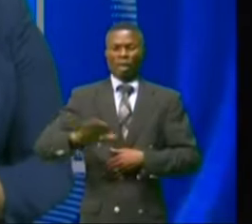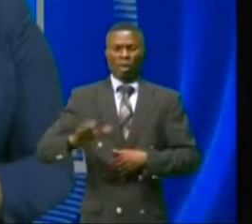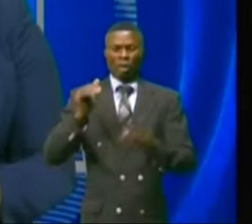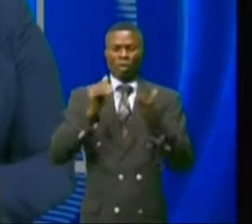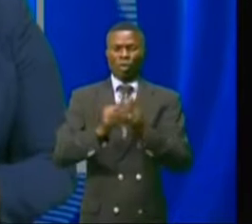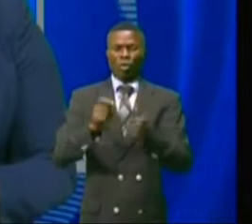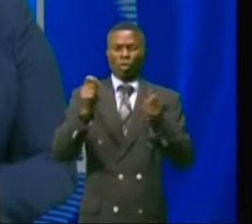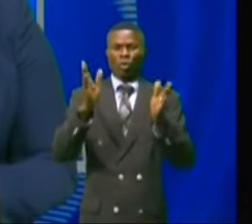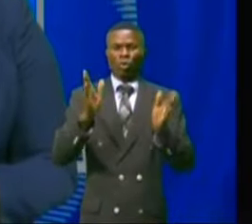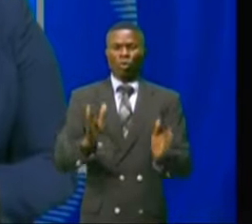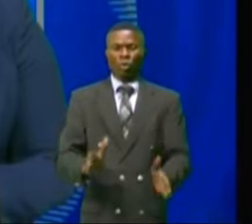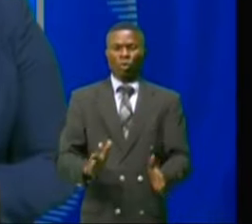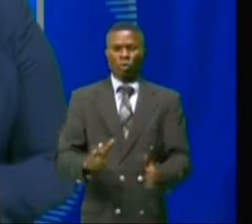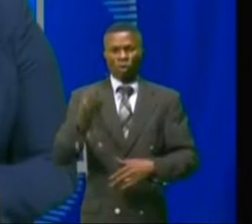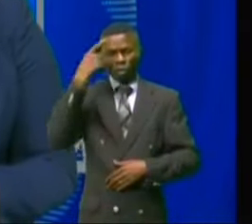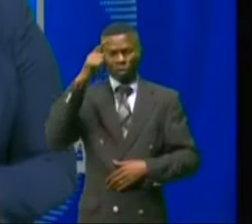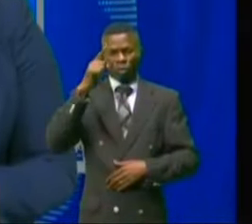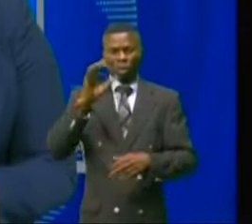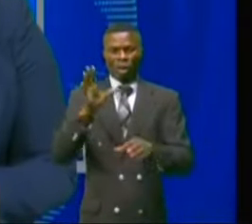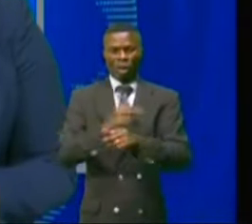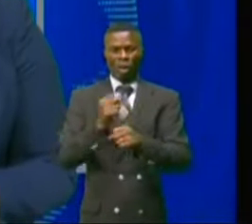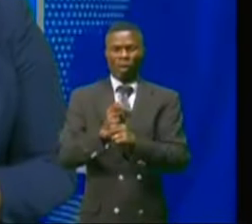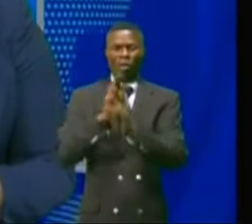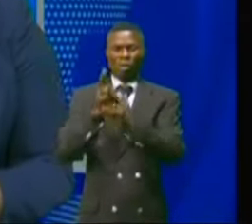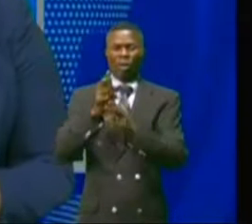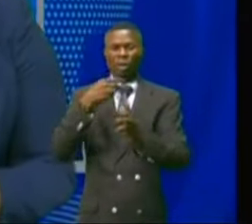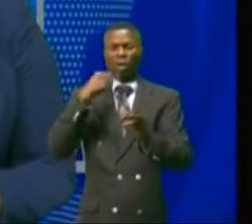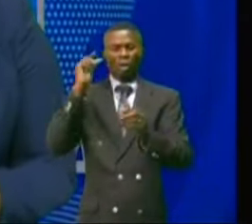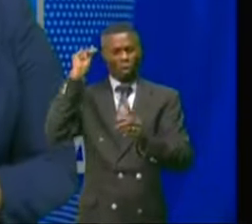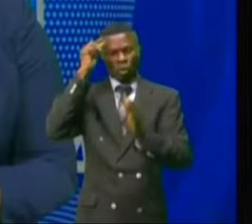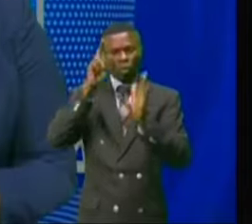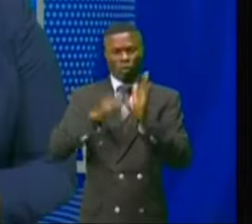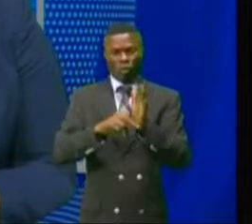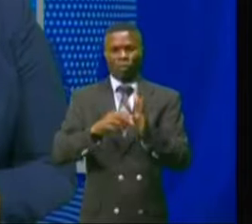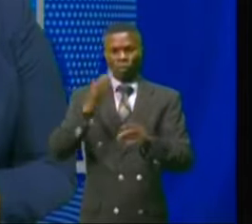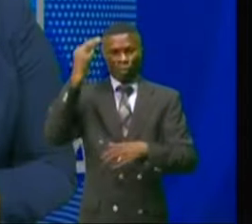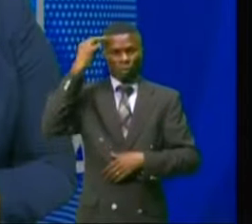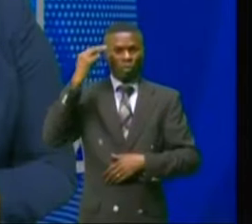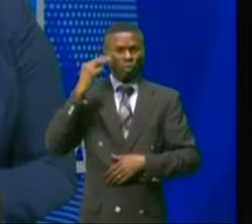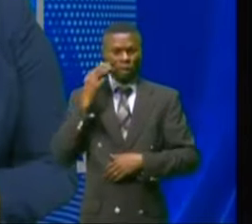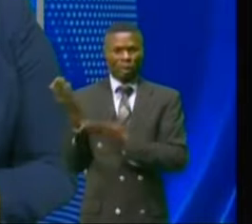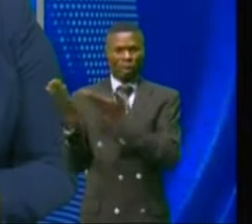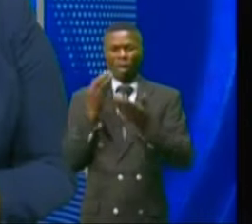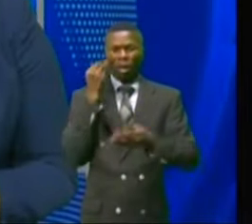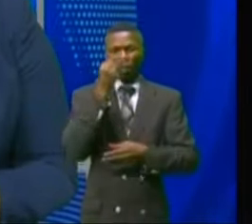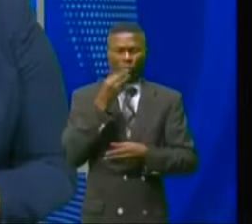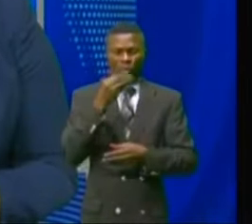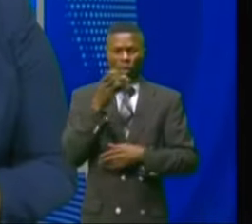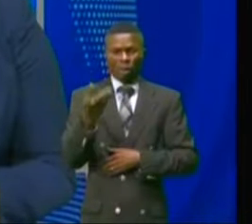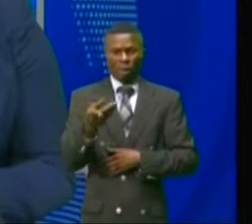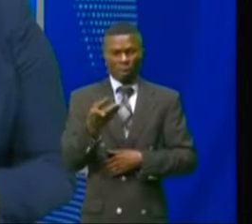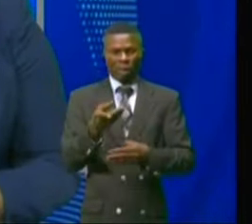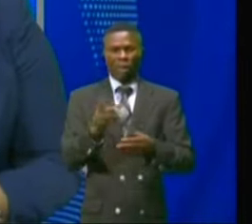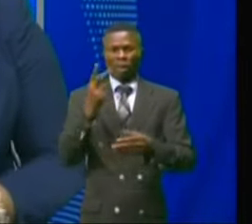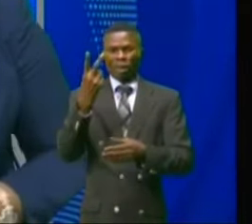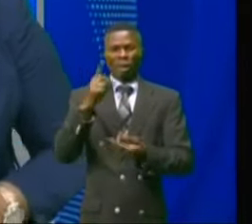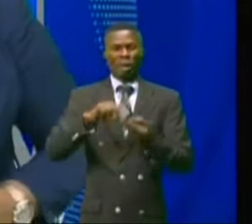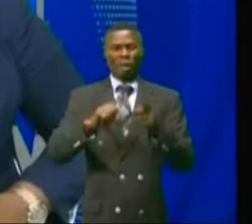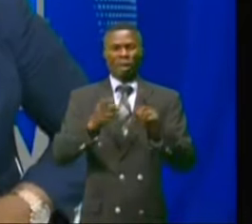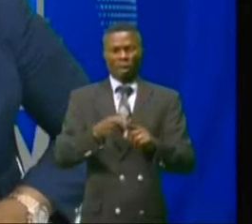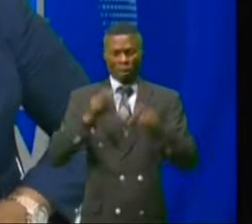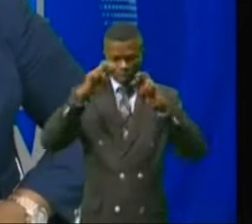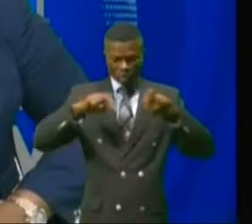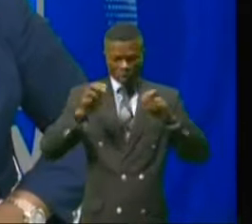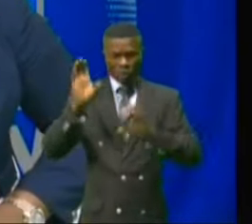à la presse pour le briefing hebdomadaire du gouvernement, Patrick Mouyaya, porte-parole de l'exécutif central, et ses deux collègues de la